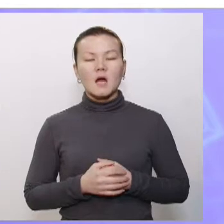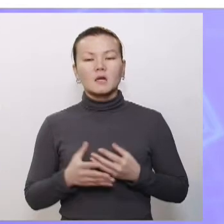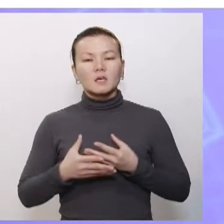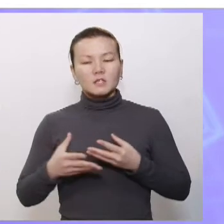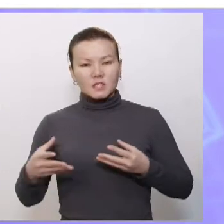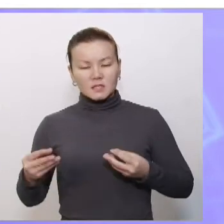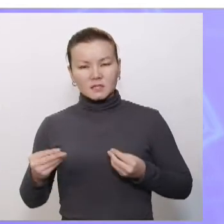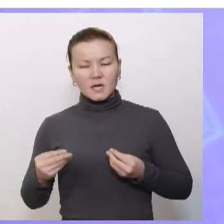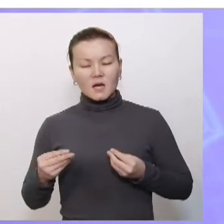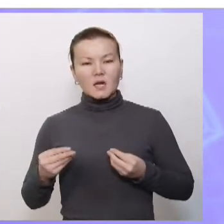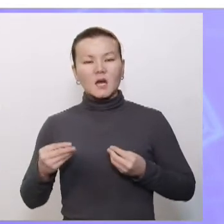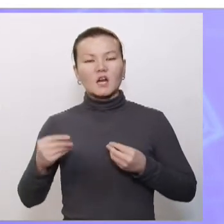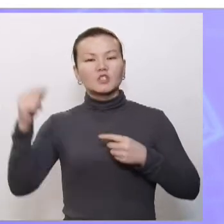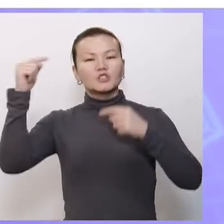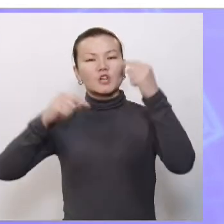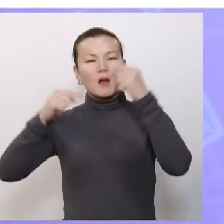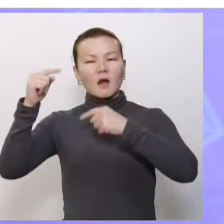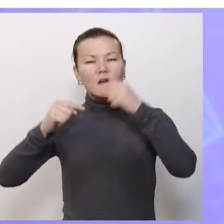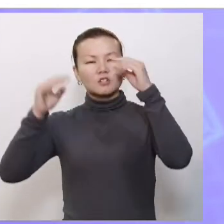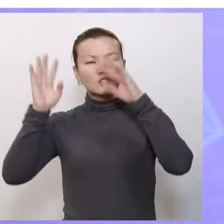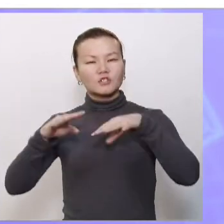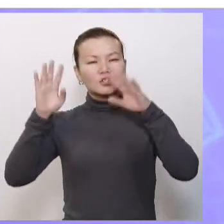Жазында жаан жайт.